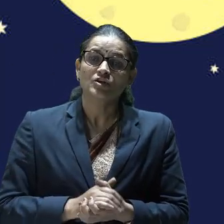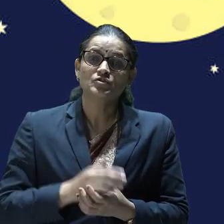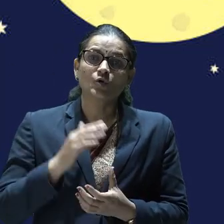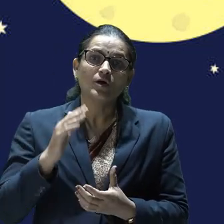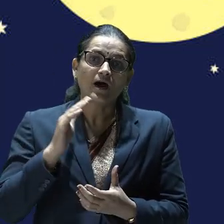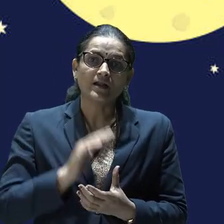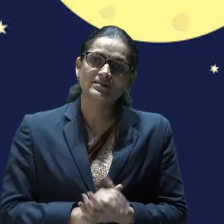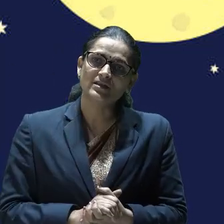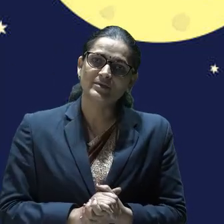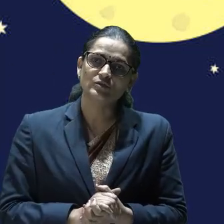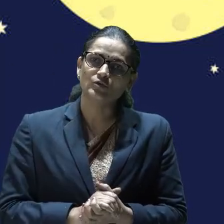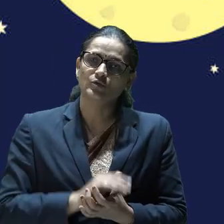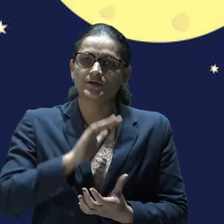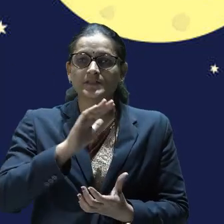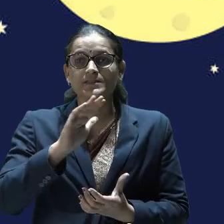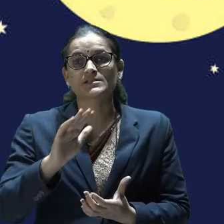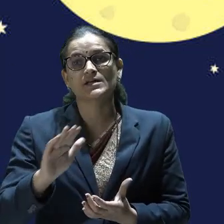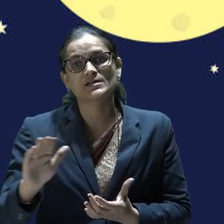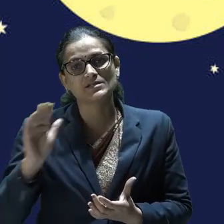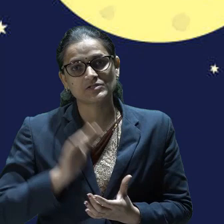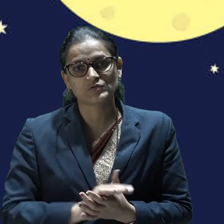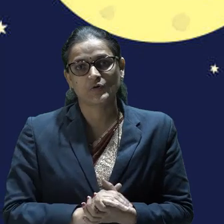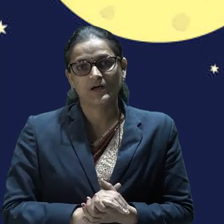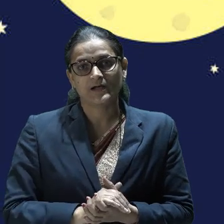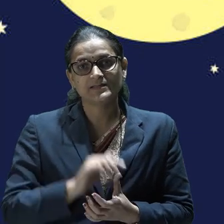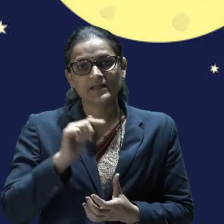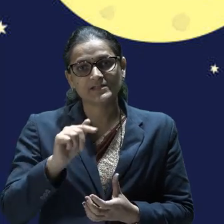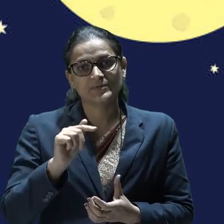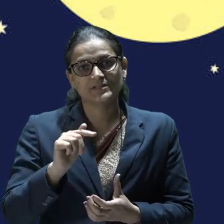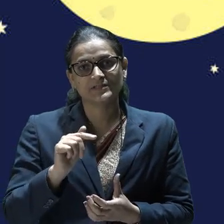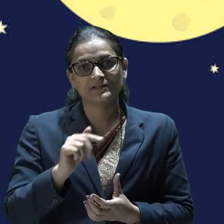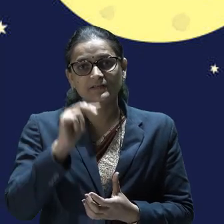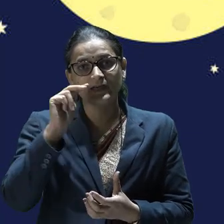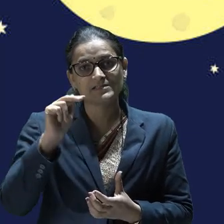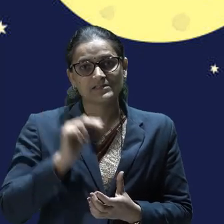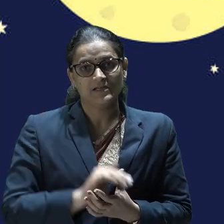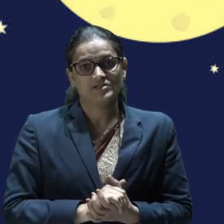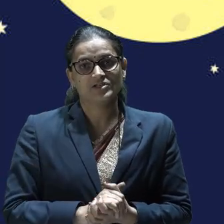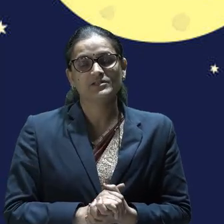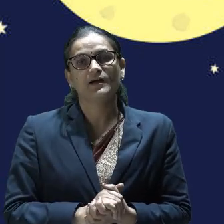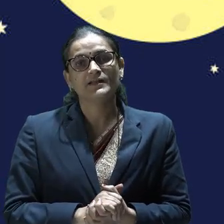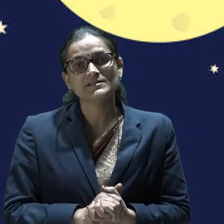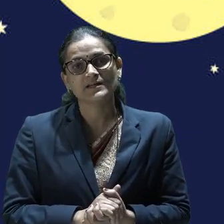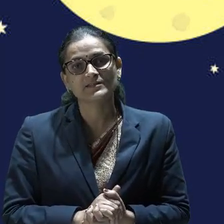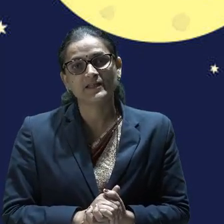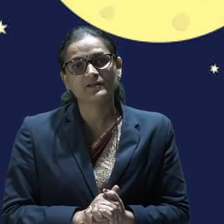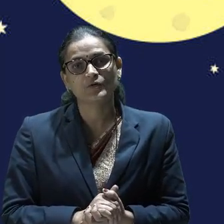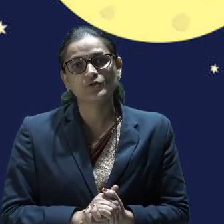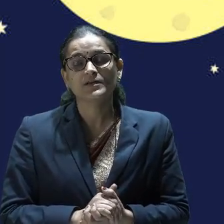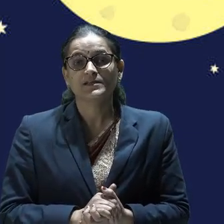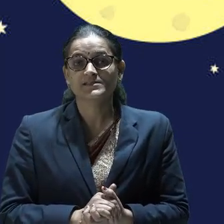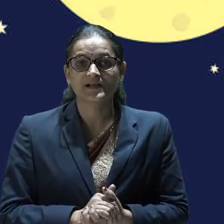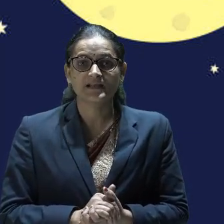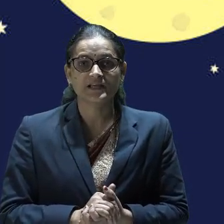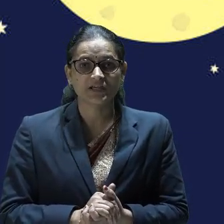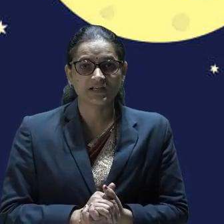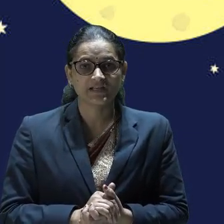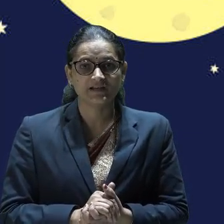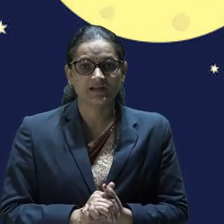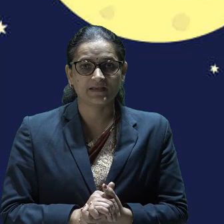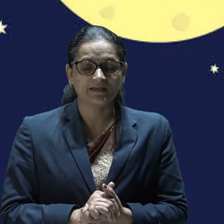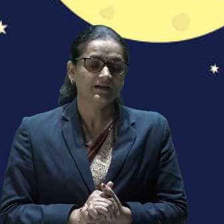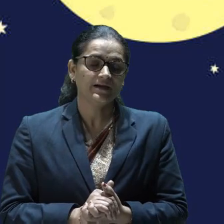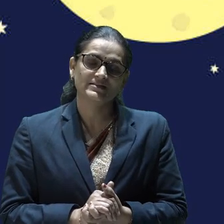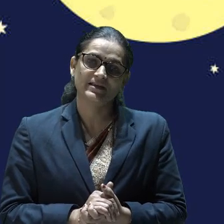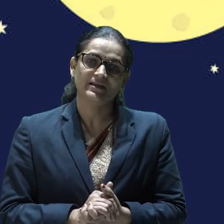पाहिल्यानंतर जो आनंद मिळतो तो अगदी तसाच असतो, आणि त्याच पद्धतीनं हेच चंद्र आणि चांदण्यांकडून जगायला